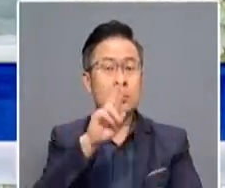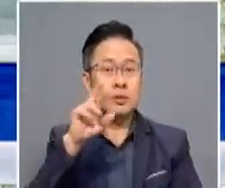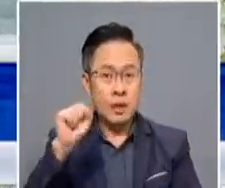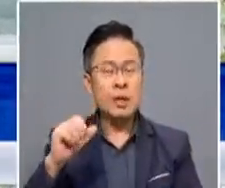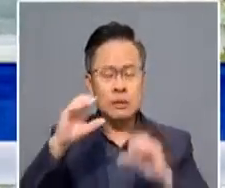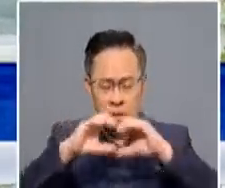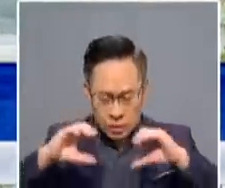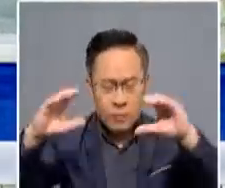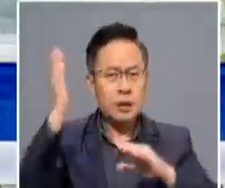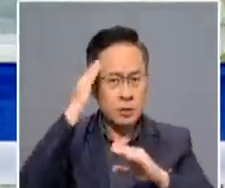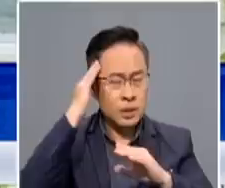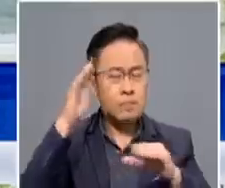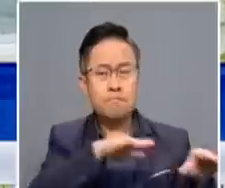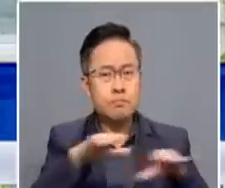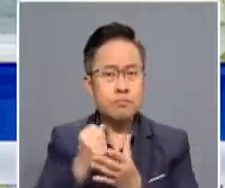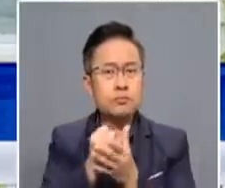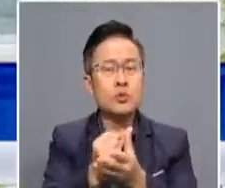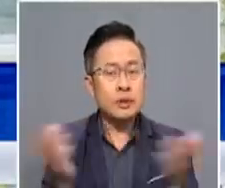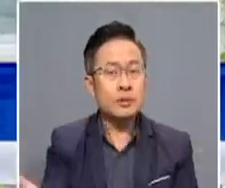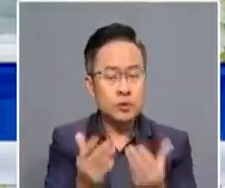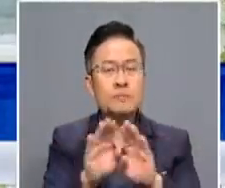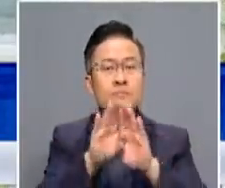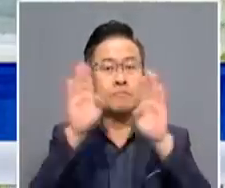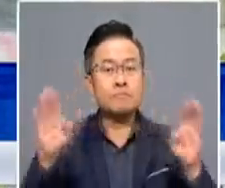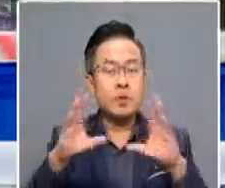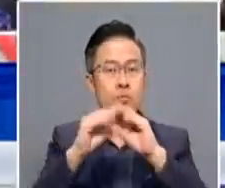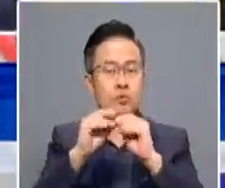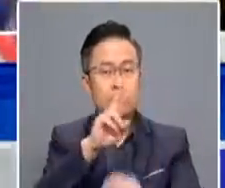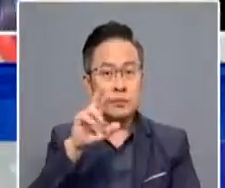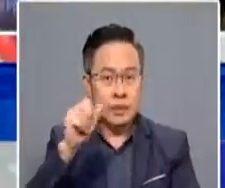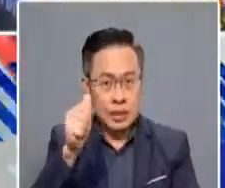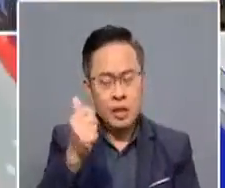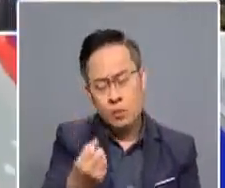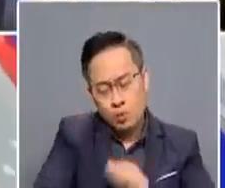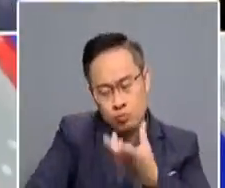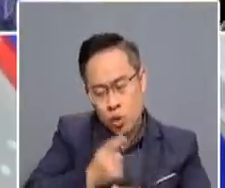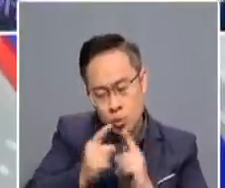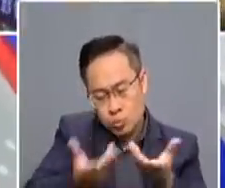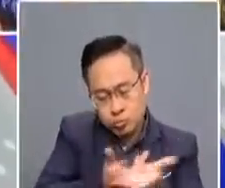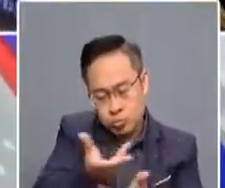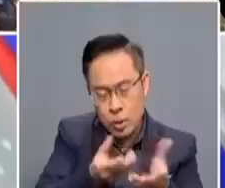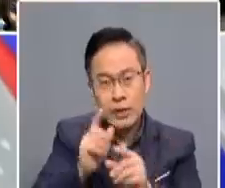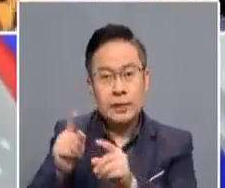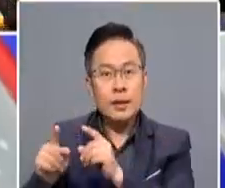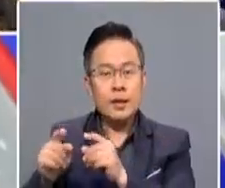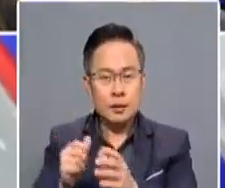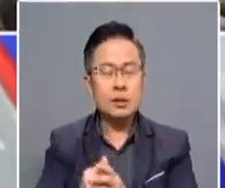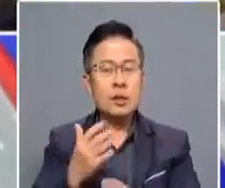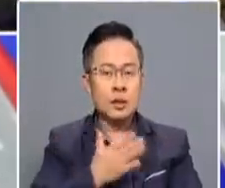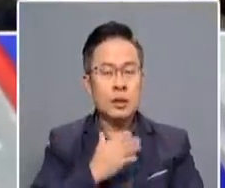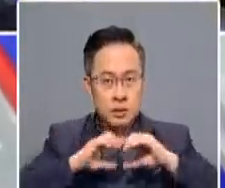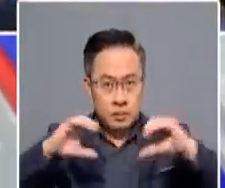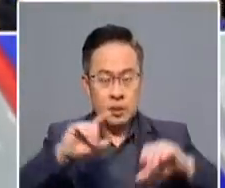ดนี้อยู่แล้วนะครับในขณะนี้นะครับว่าเพื่อให้เกิดการทำความเข้าใจกันในสภาเพราะรัฐบาลก็จำเป็นต้องทำหน้าที่ตร